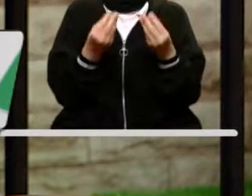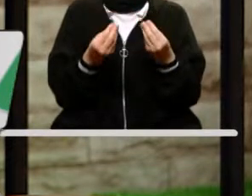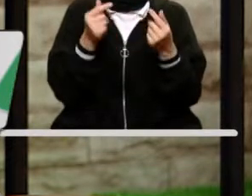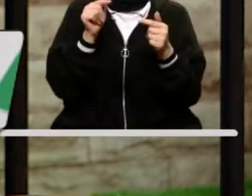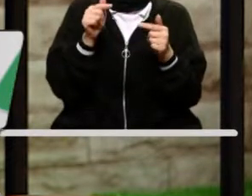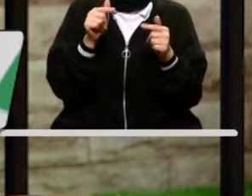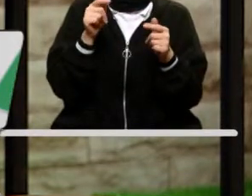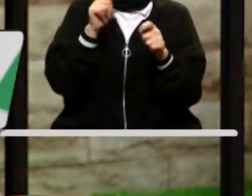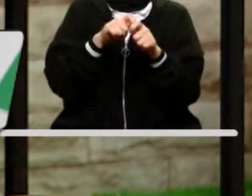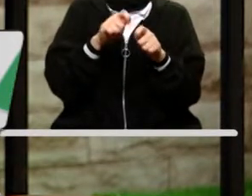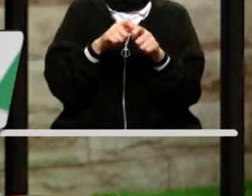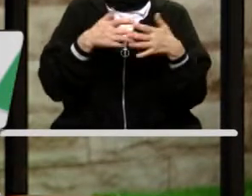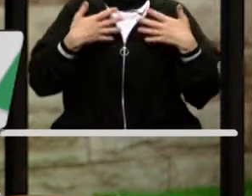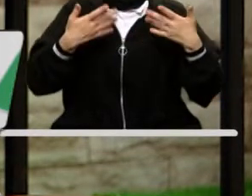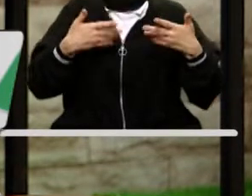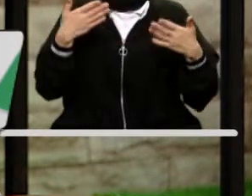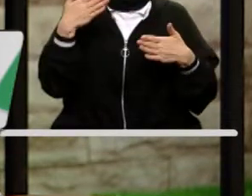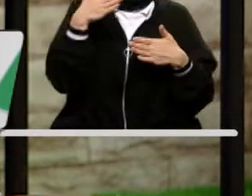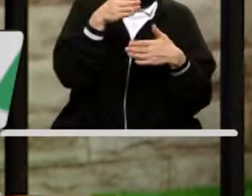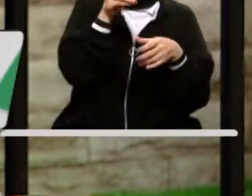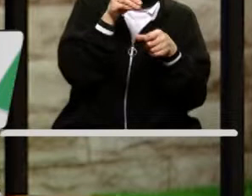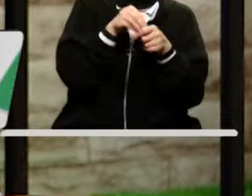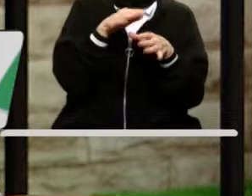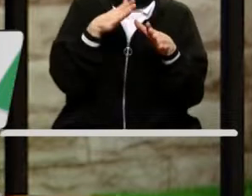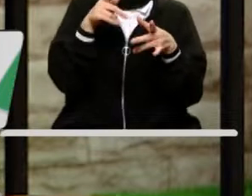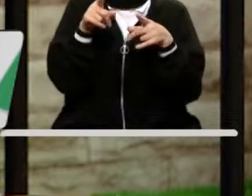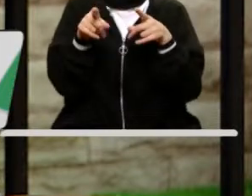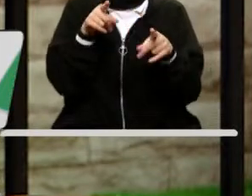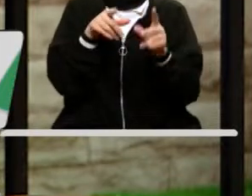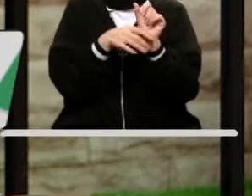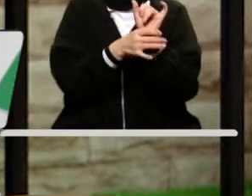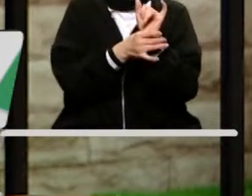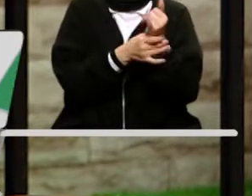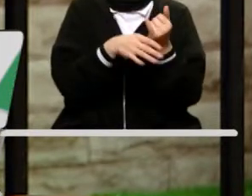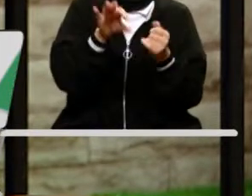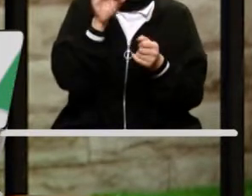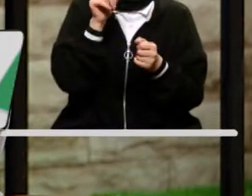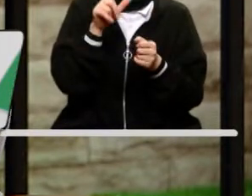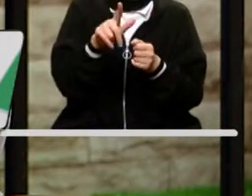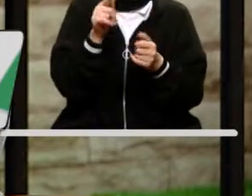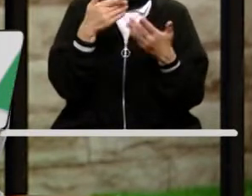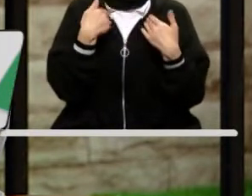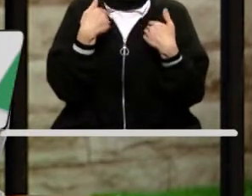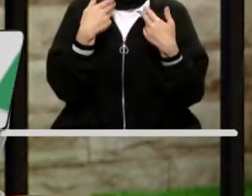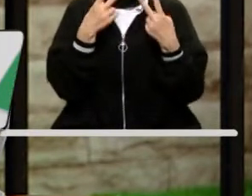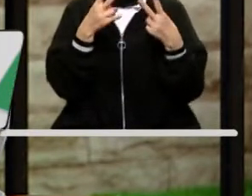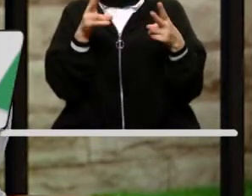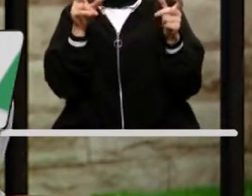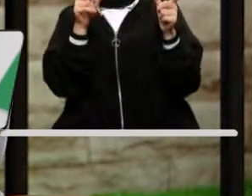zevkle koşarak gideriz. Ne yaparsam benim için iyi olur. Ben açık havada mı çalışmalıyım, kapalı havada mı